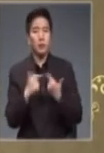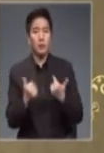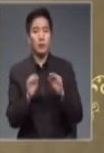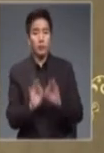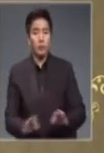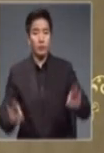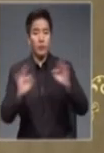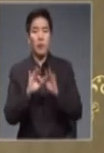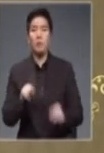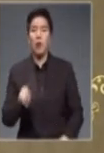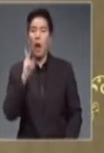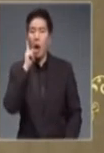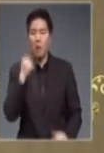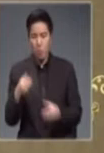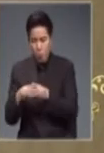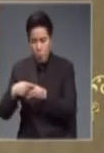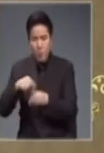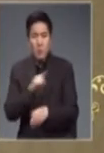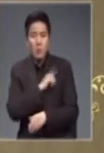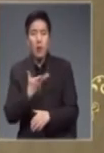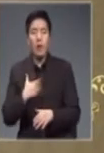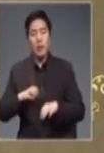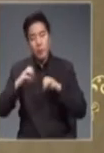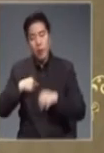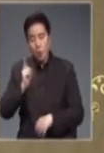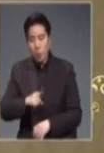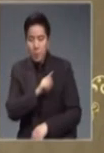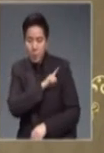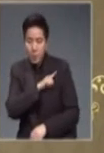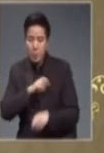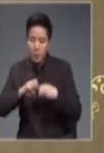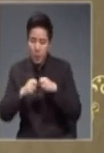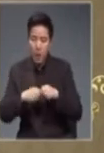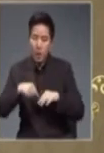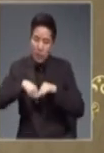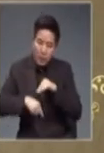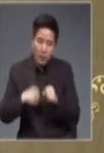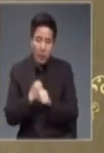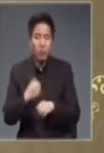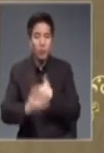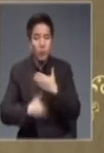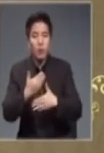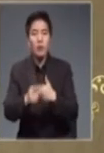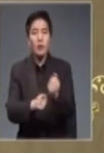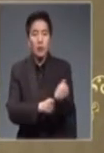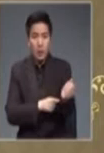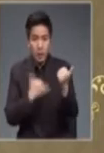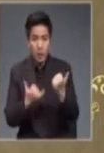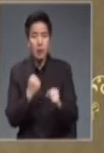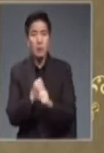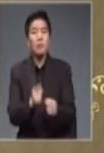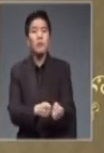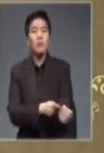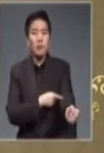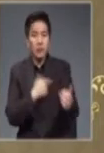การทำผังเมืองรวมจังหวัดทั่วประเทศแม้จะเป็นเรื่องยากแต่ก็จำเป็นต้องเร่งดำเนินการนะครับปรับปรุงให้ทันสมัยขึ้นให้เสร็จโดยเร็วส